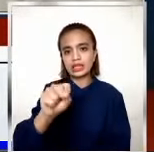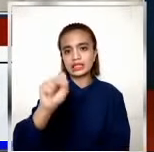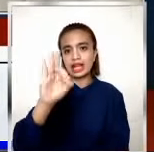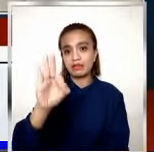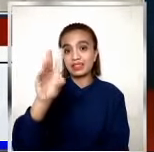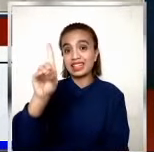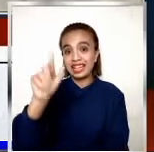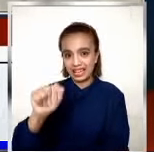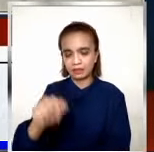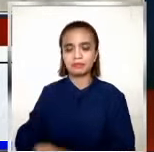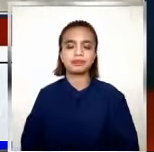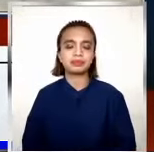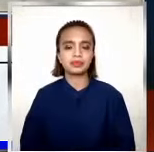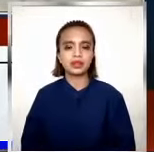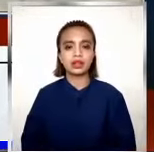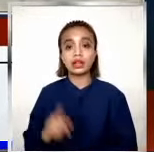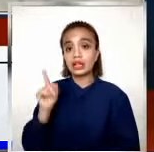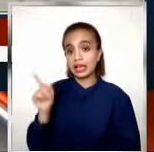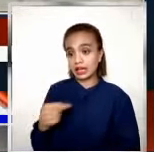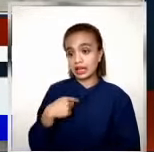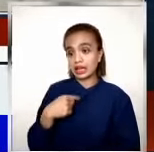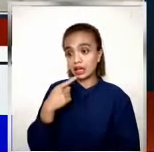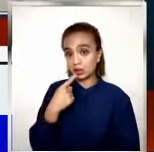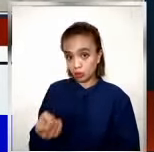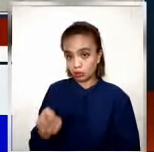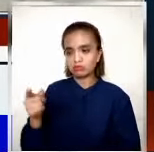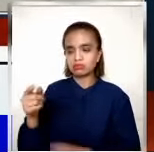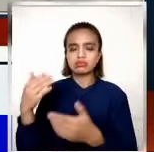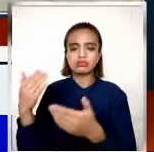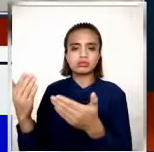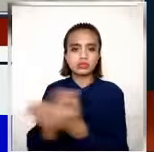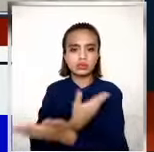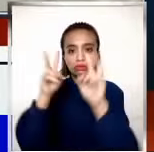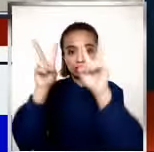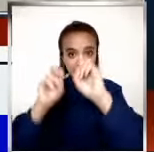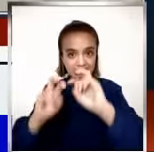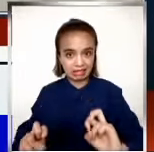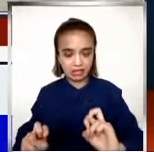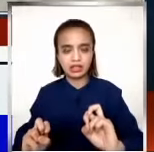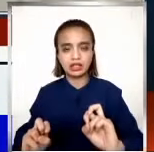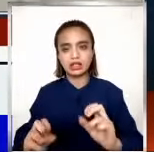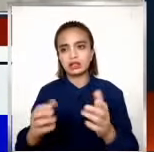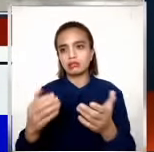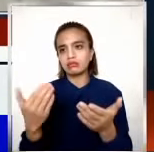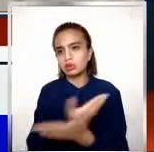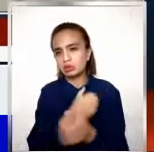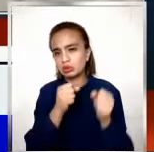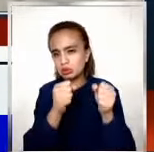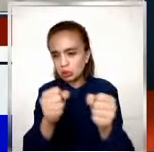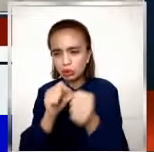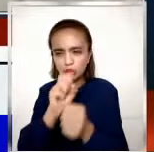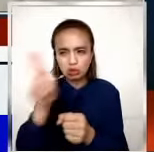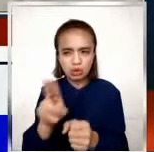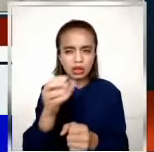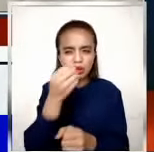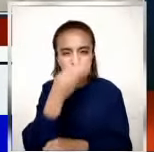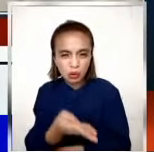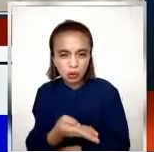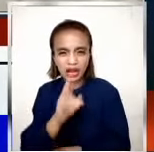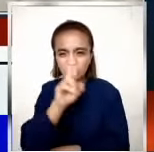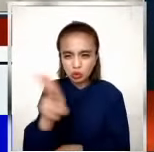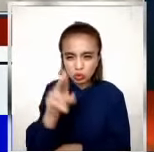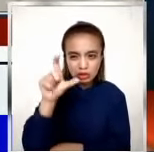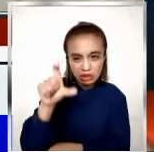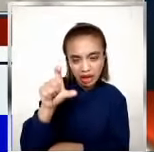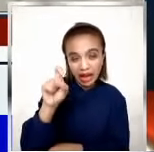encouraging kasi mga bagong pag-aaral po ito, bagong dosage strategy, mas maliit po na dose ang ginagamit sa bata. At kung talagang makita natin